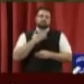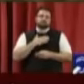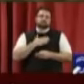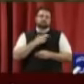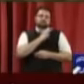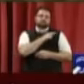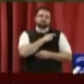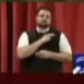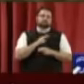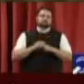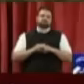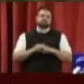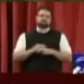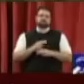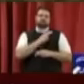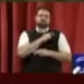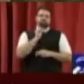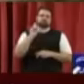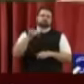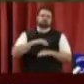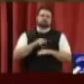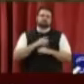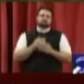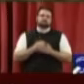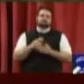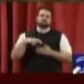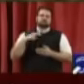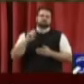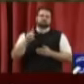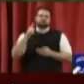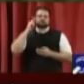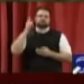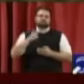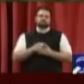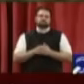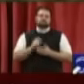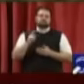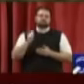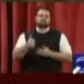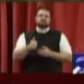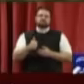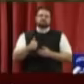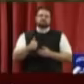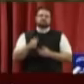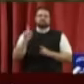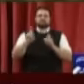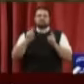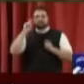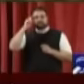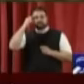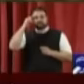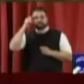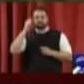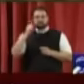Dar cum? Că el nu știe, el nu... Adică știe, dar nu se bagă în astea. Nu, e adevărat. În funcție de intenția pe care o are patronul